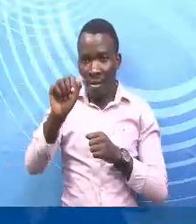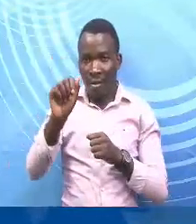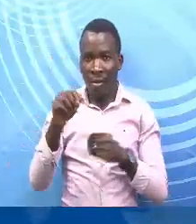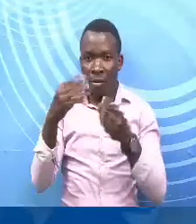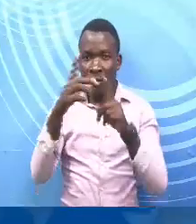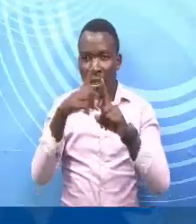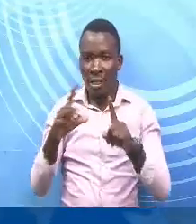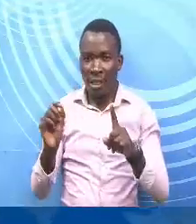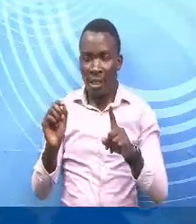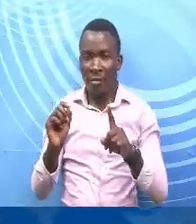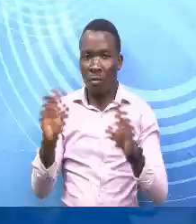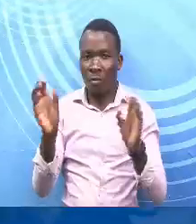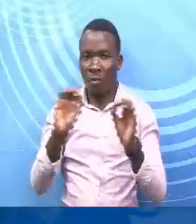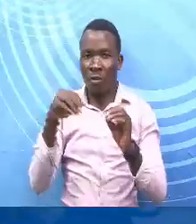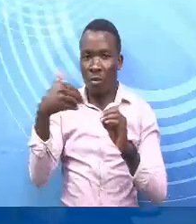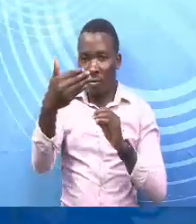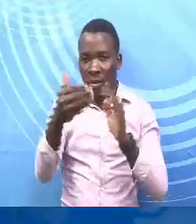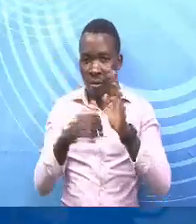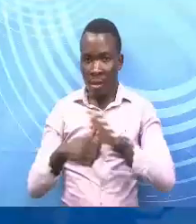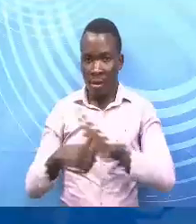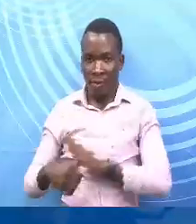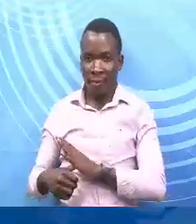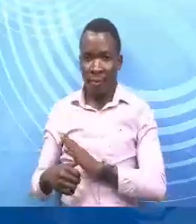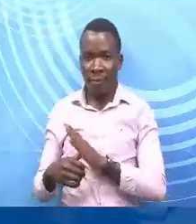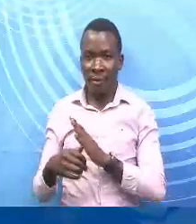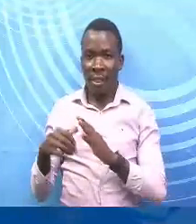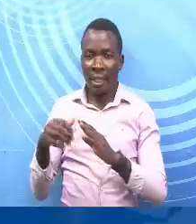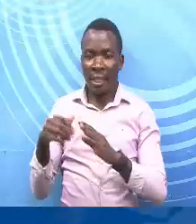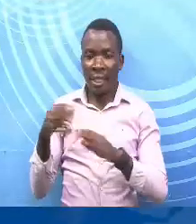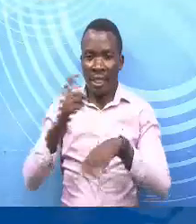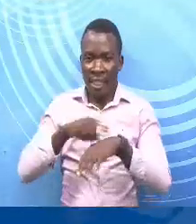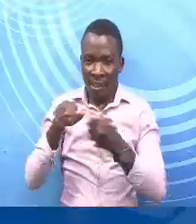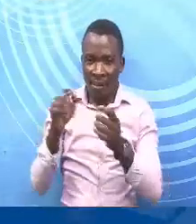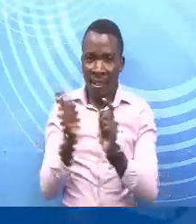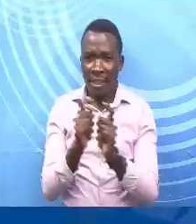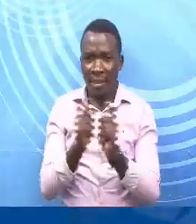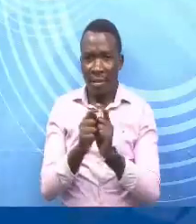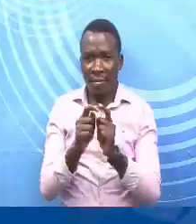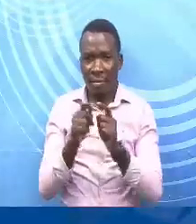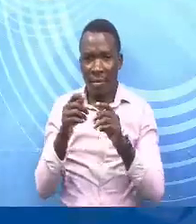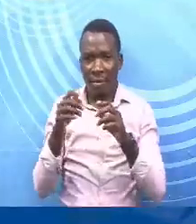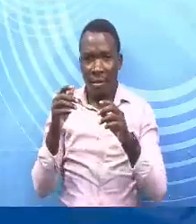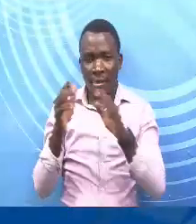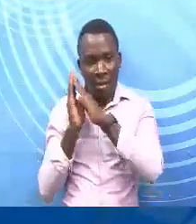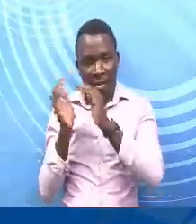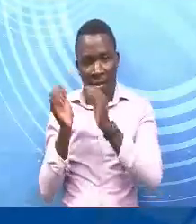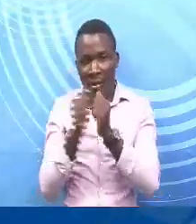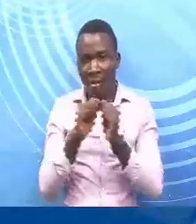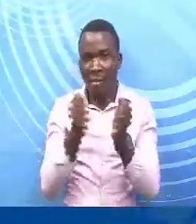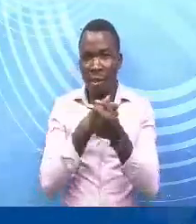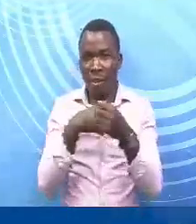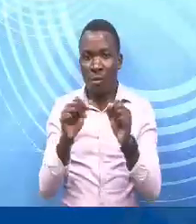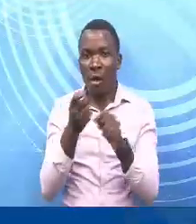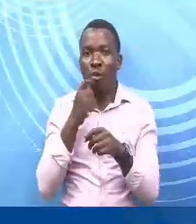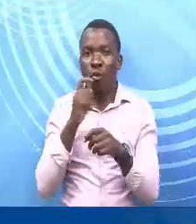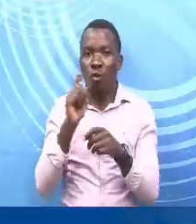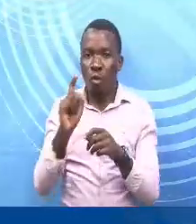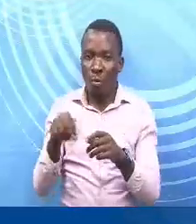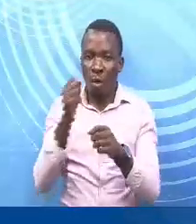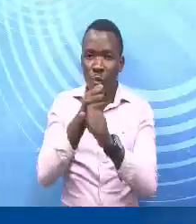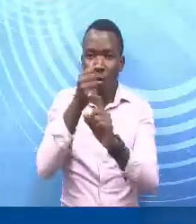ngo bakabahohotera. Hari nijye mutanararana yarara yagututse ukaryamana nawe ntago byashoboka. Bomba